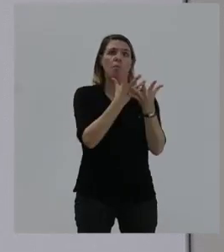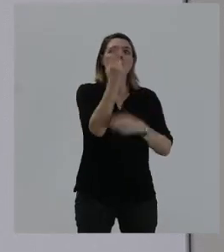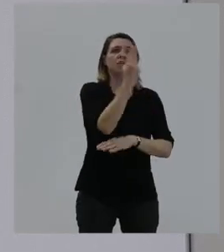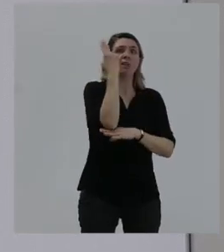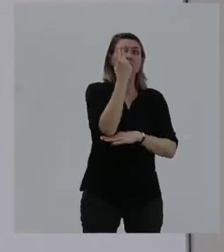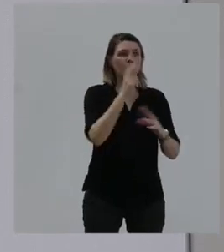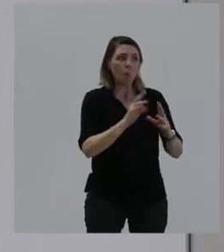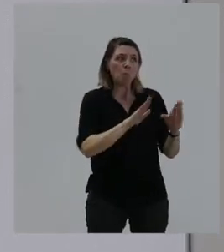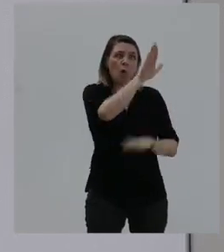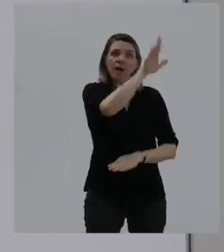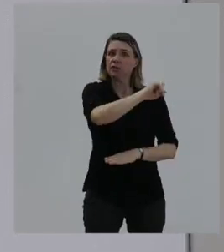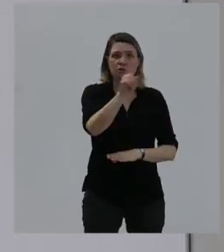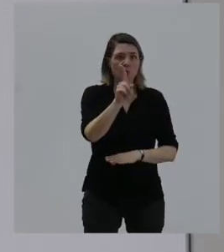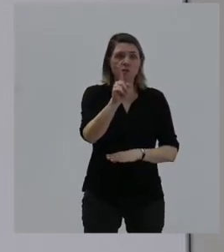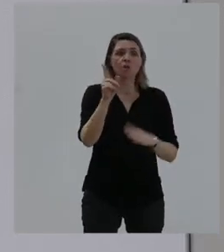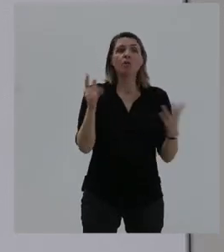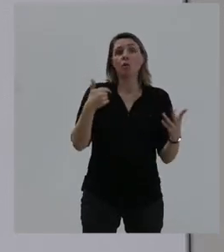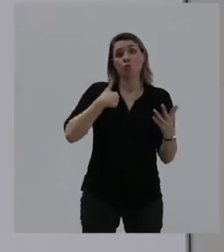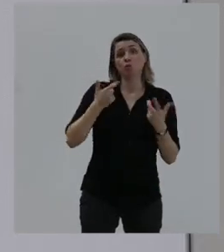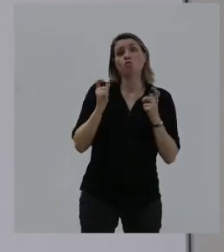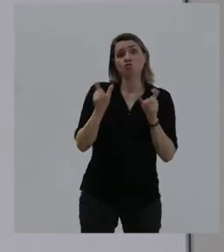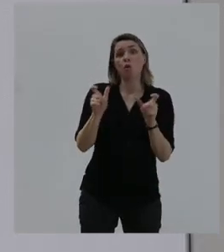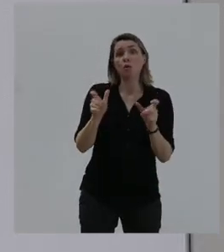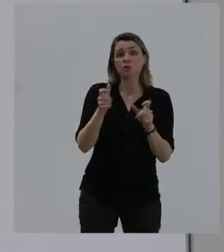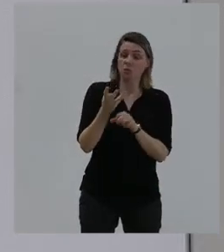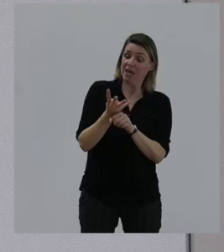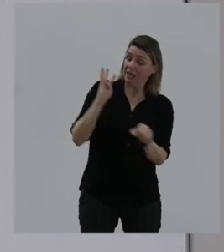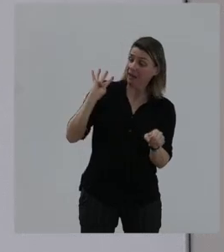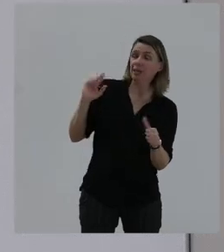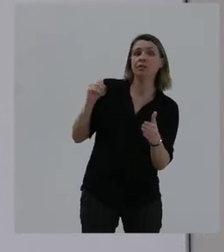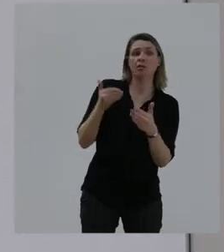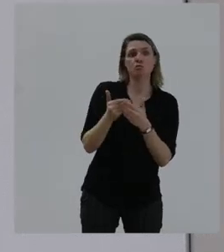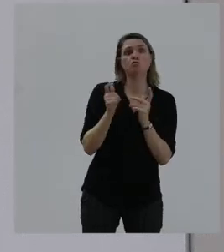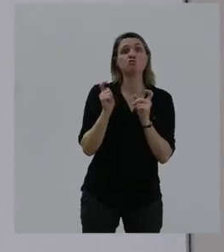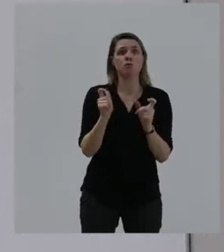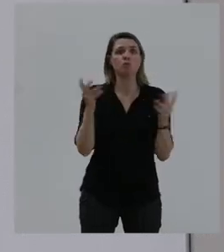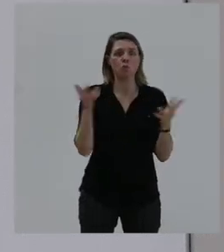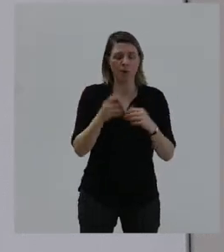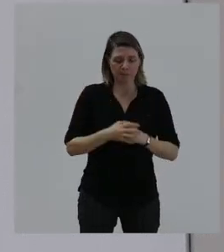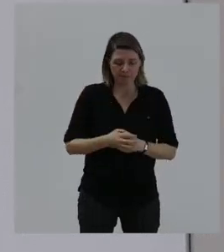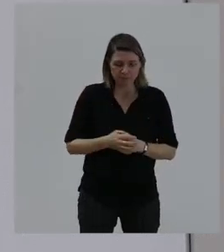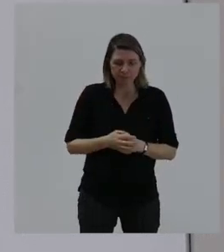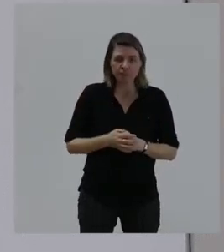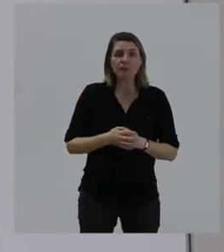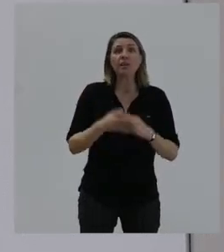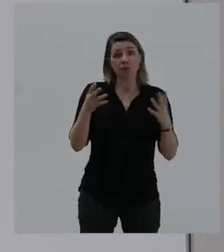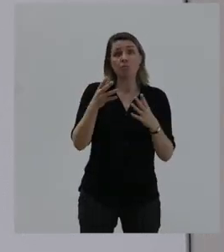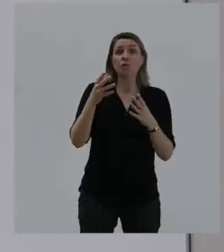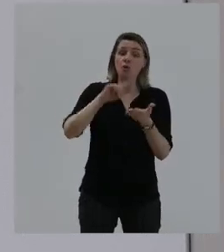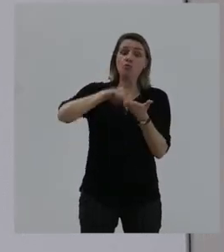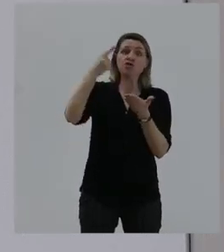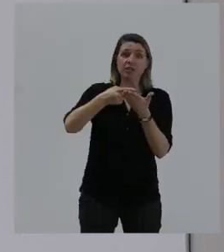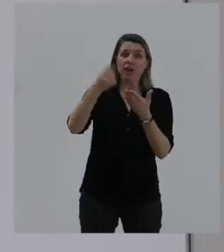de progresser. Nous avons eu la chance, au cours des 4 dernières années, d'avoir une des rallonges